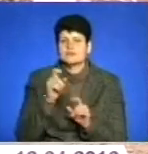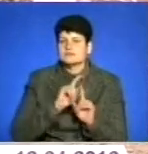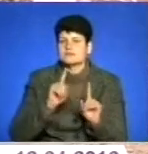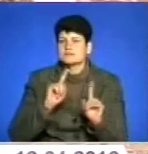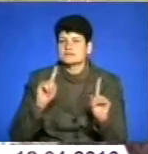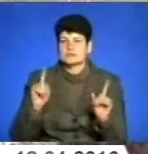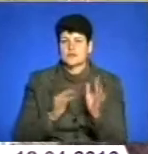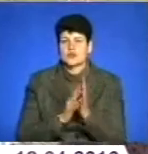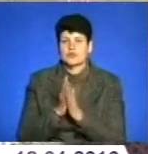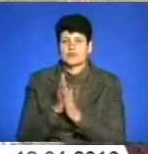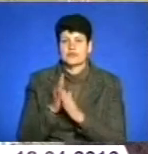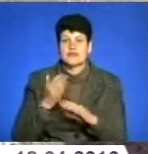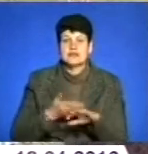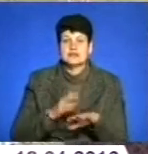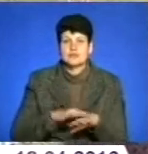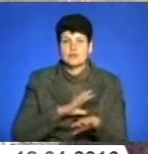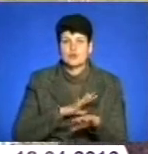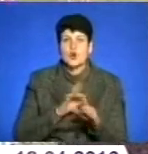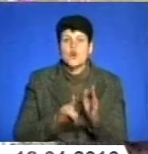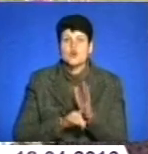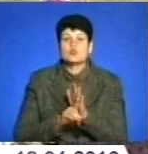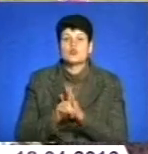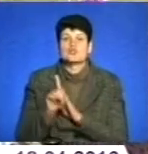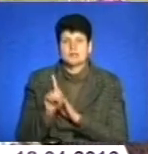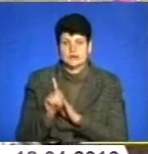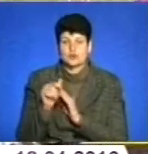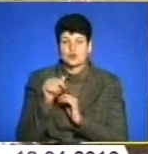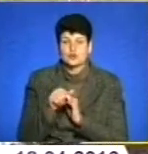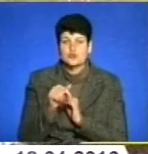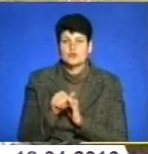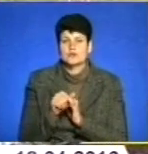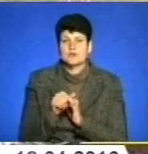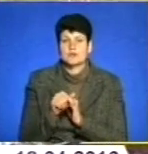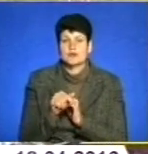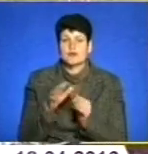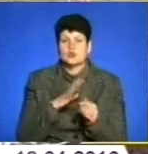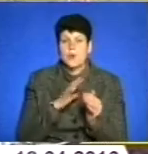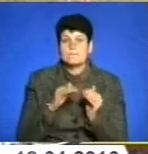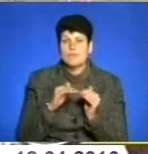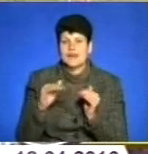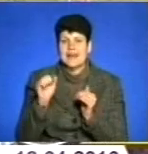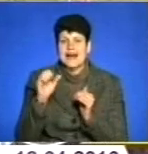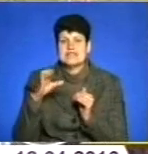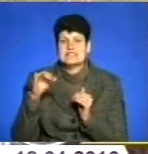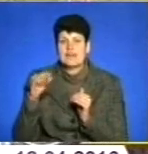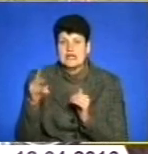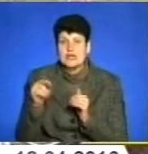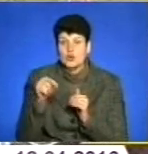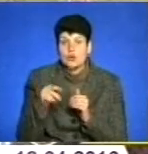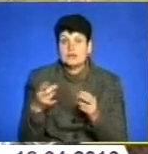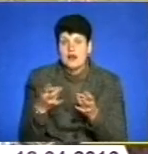рослинами. Найскладнішим було розпочати, тому що все-таки тут яке-не-яке було покриття асфальтне, а його треба